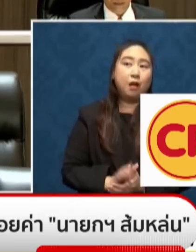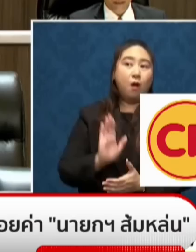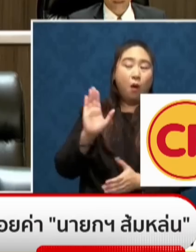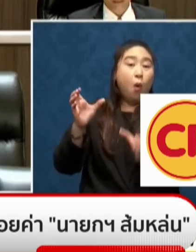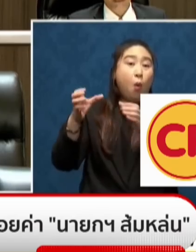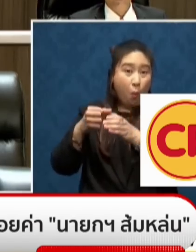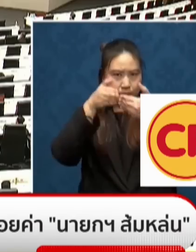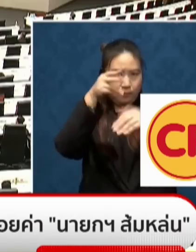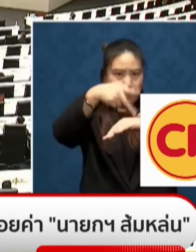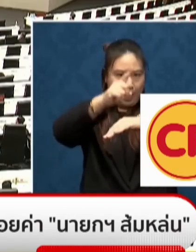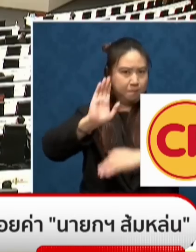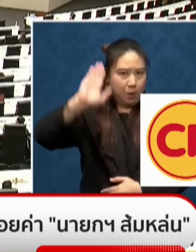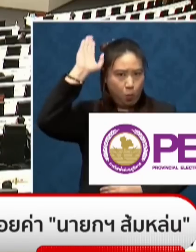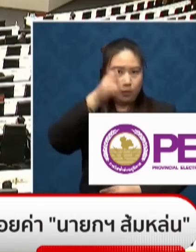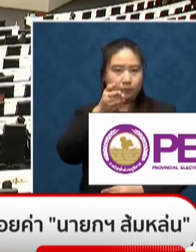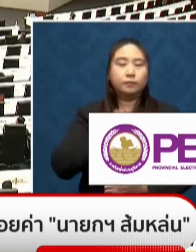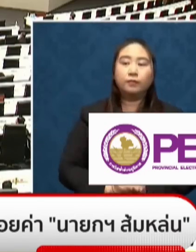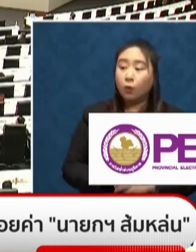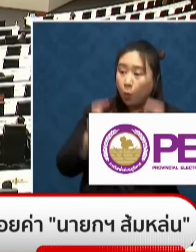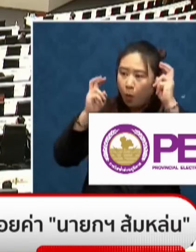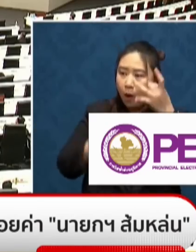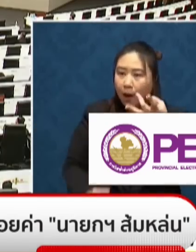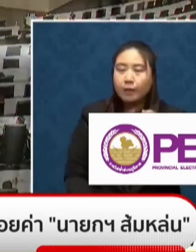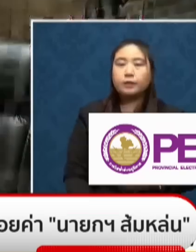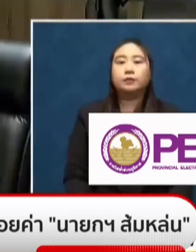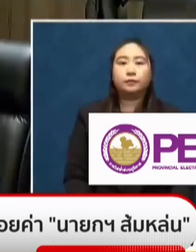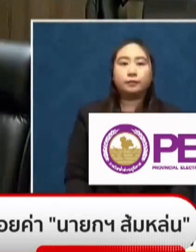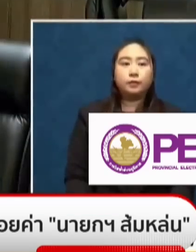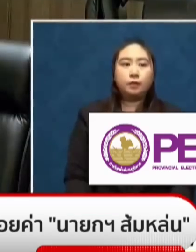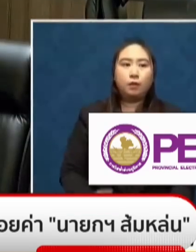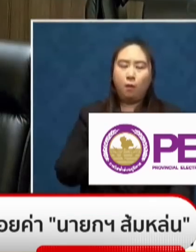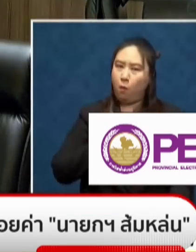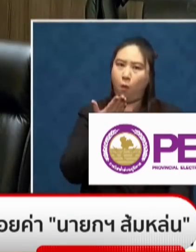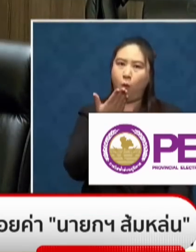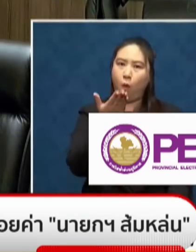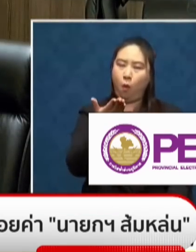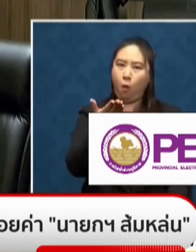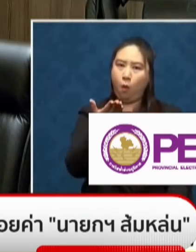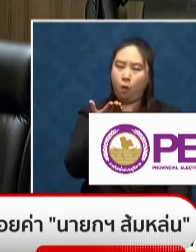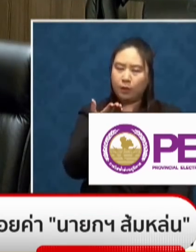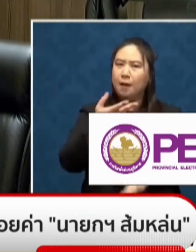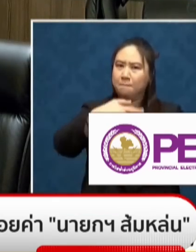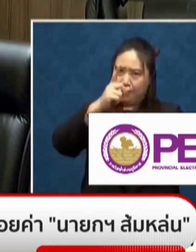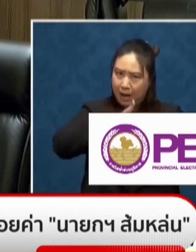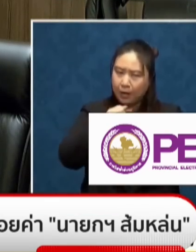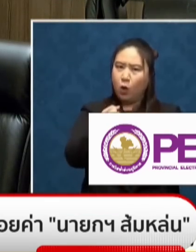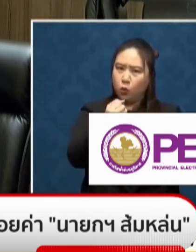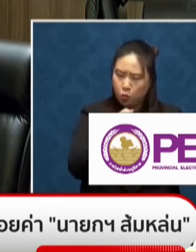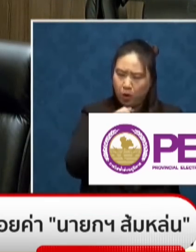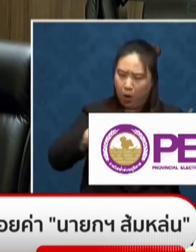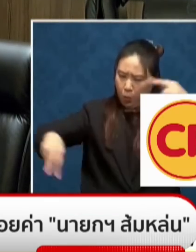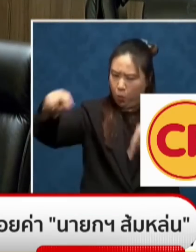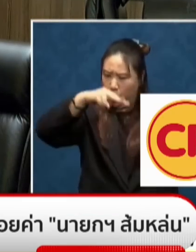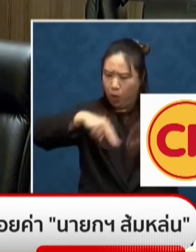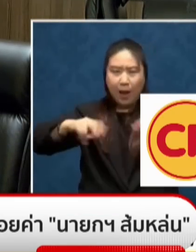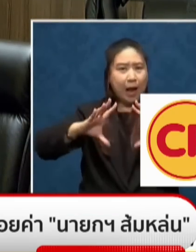อภิปรายเสร็จสิ้นส.ส.วิทยาแก้วพาราไดเองเนี่ยก็ได้มีการประท้วงการทำหน้าที่ของประธานในที่ประชุม